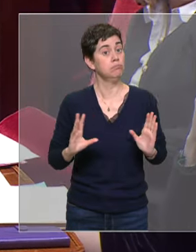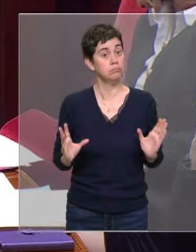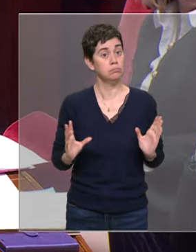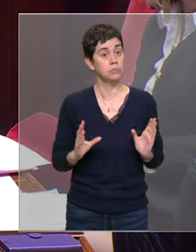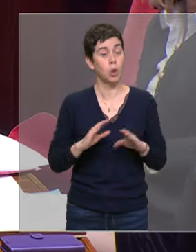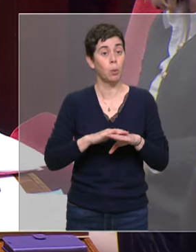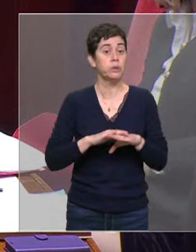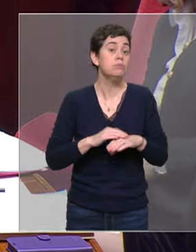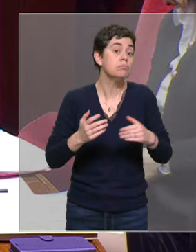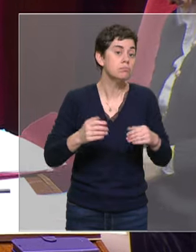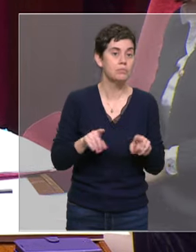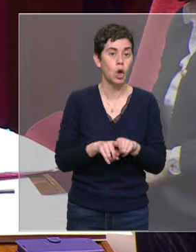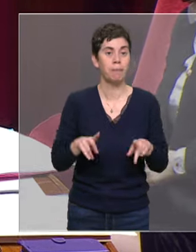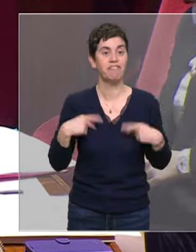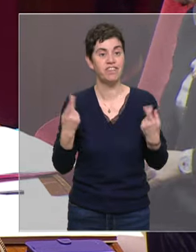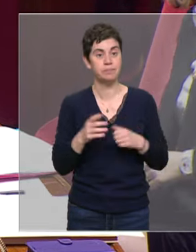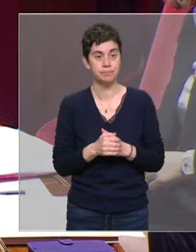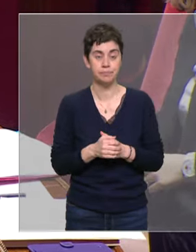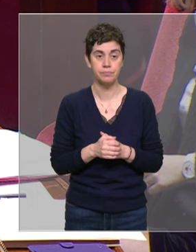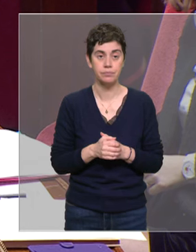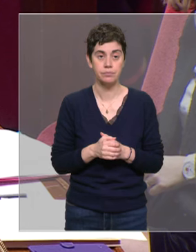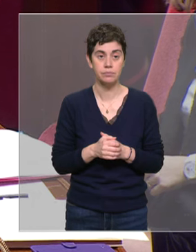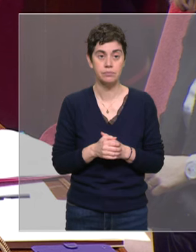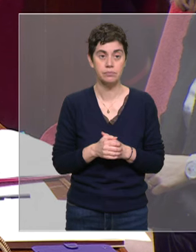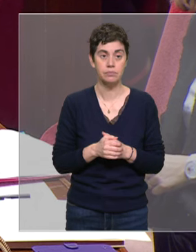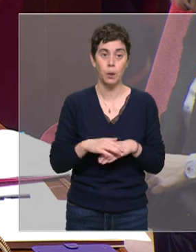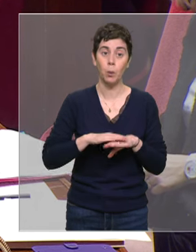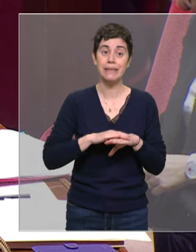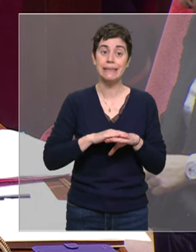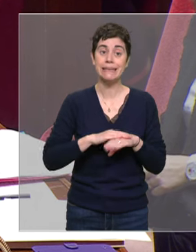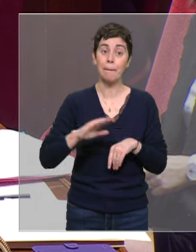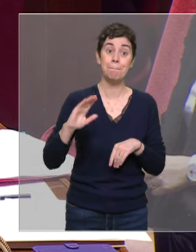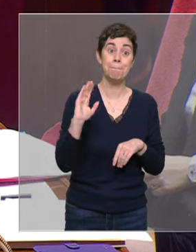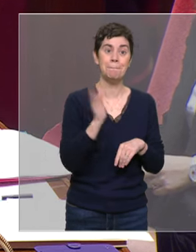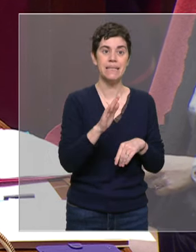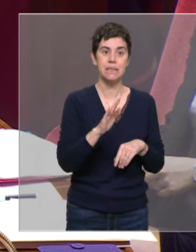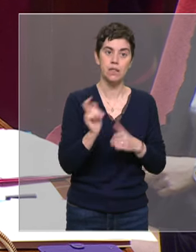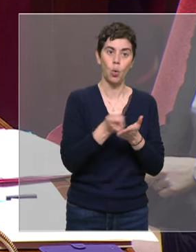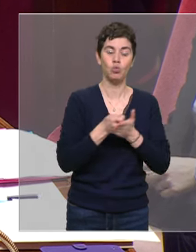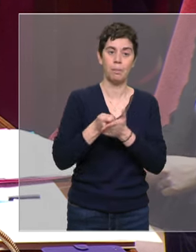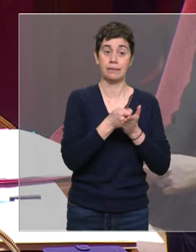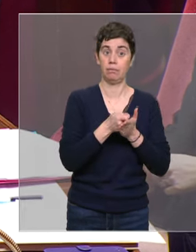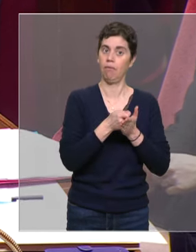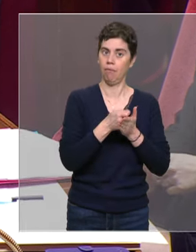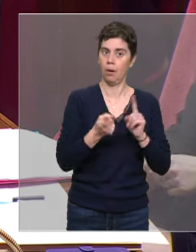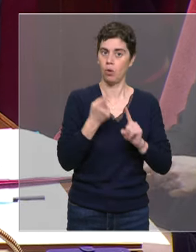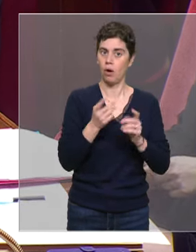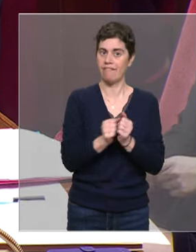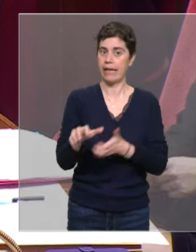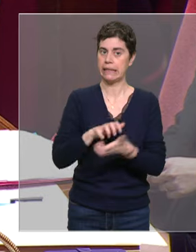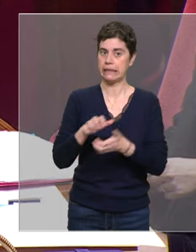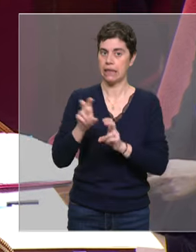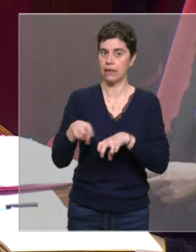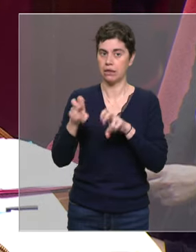c'est comme dans la vie. Et la consommation, la politique de consommation est un enjeu très important dans la crise agricole que nous traversons. Il y a l'enjeu